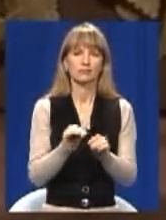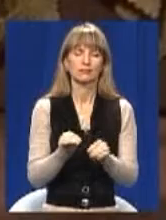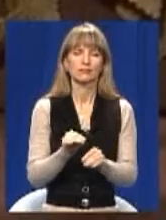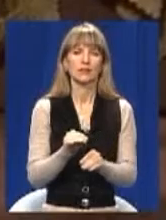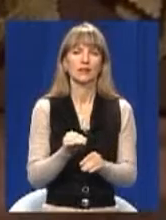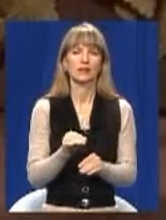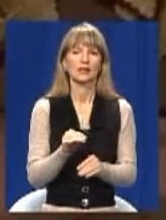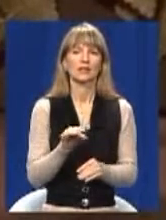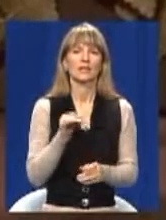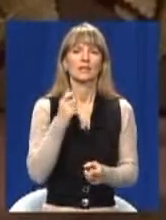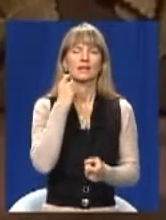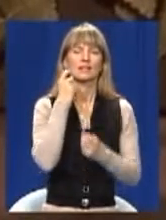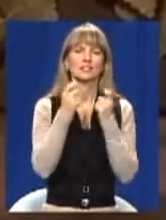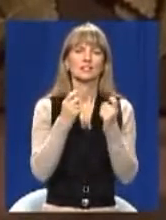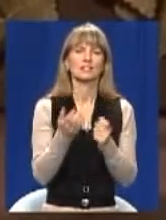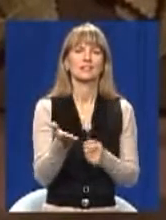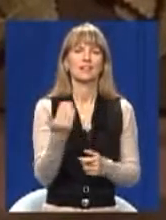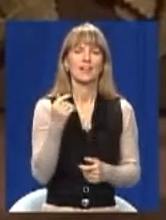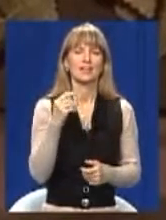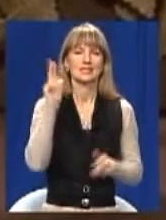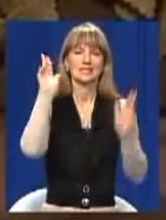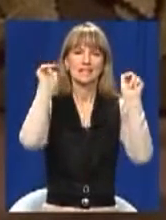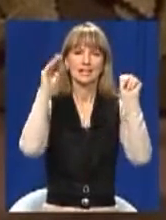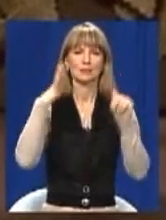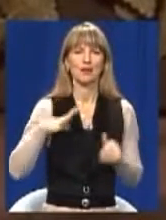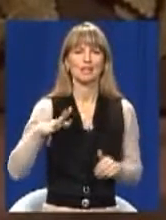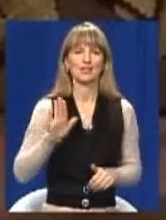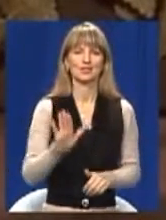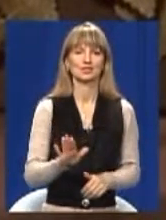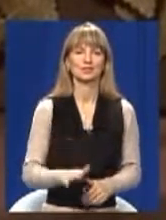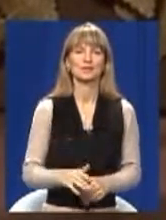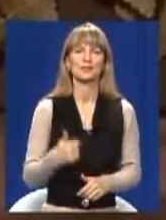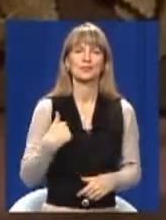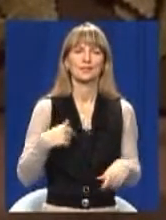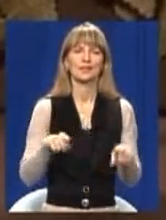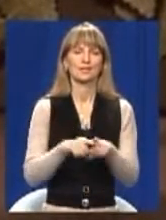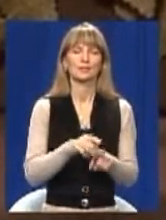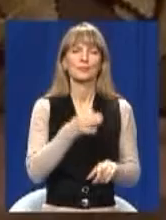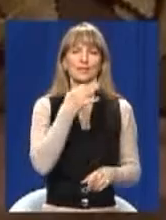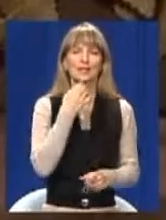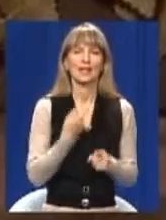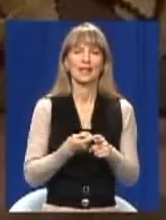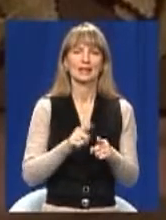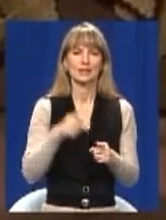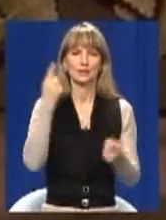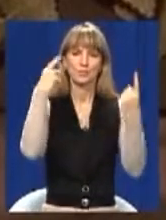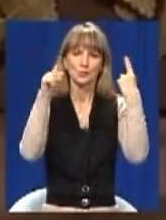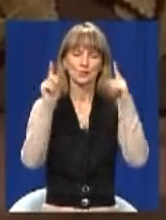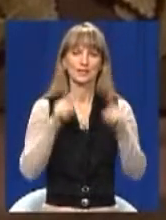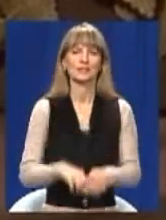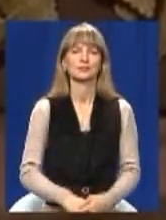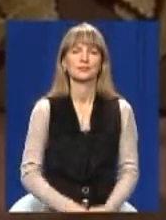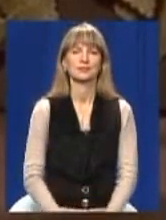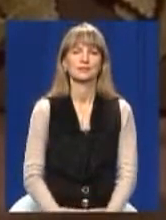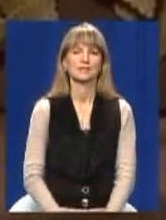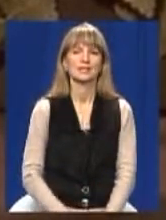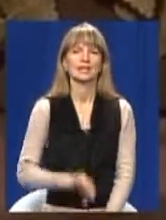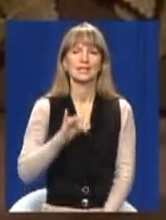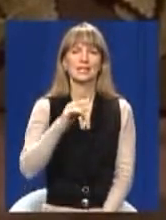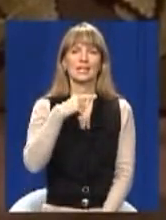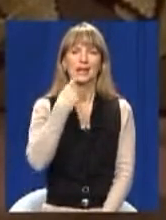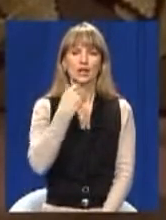ану, заєць! Постривай! Мені теж подобається цей мультик. І скажу вам